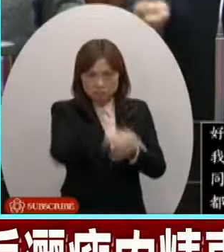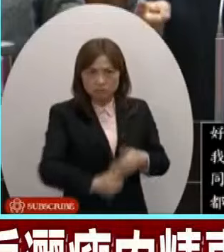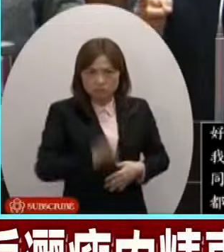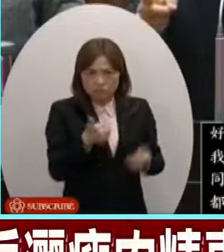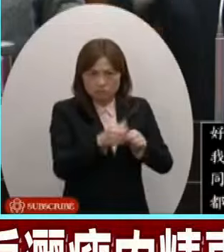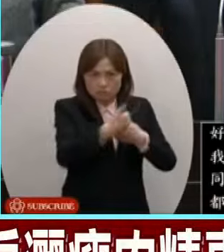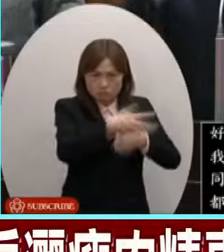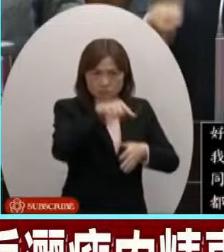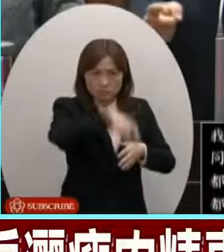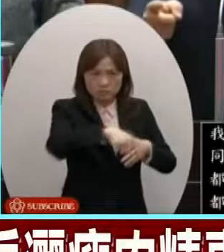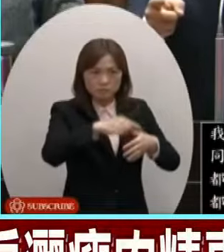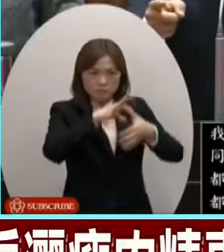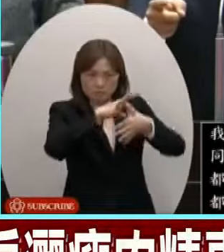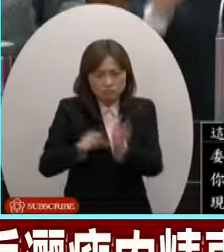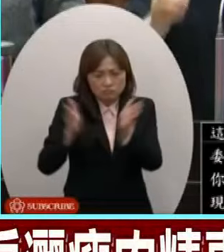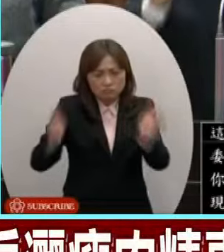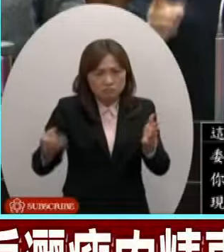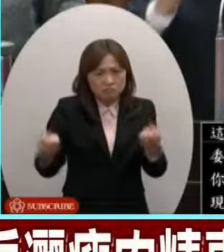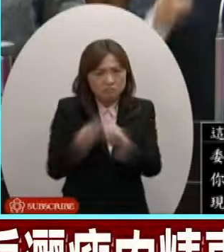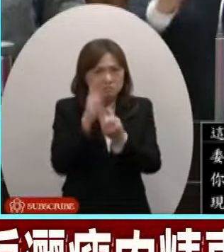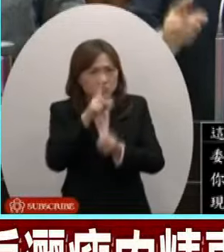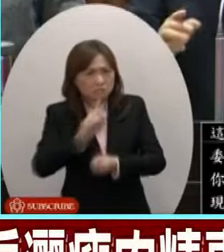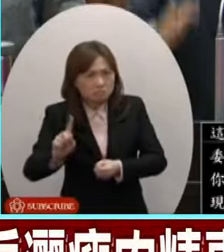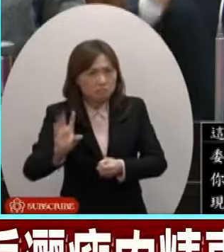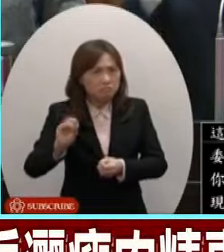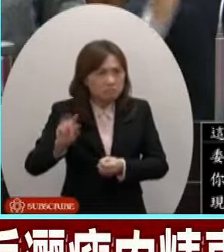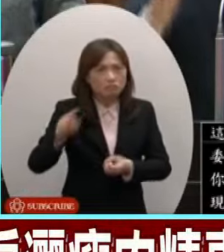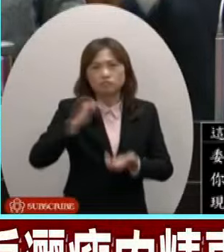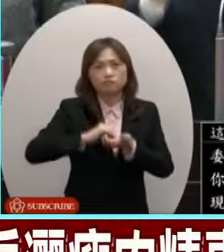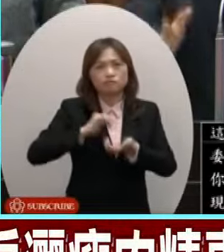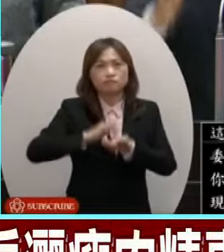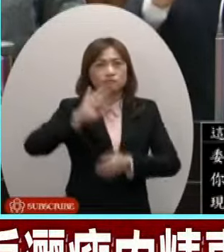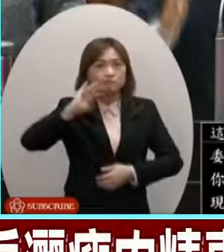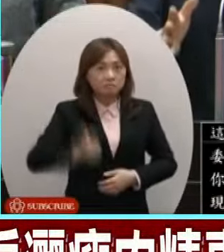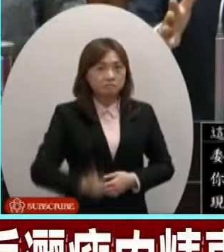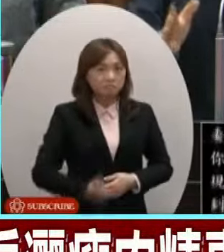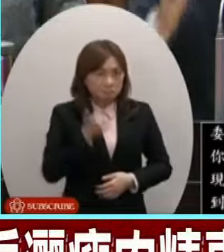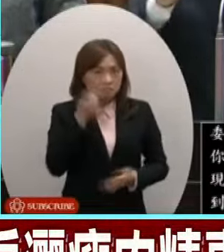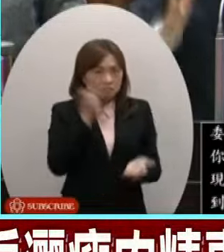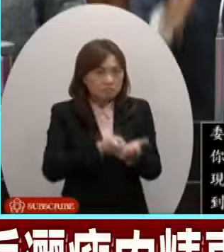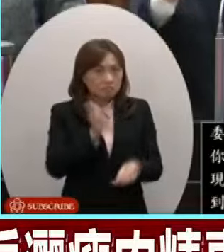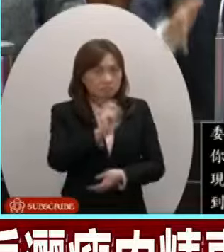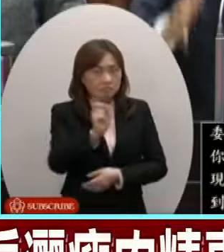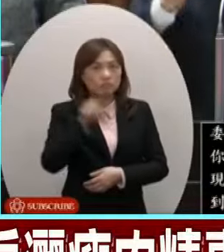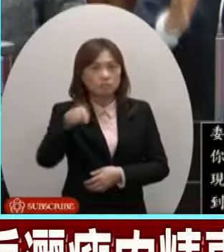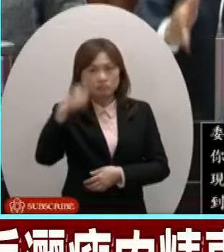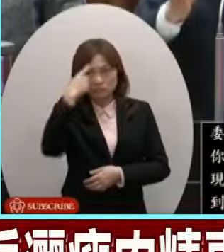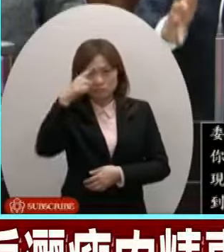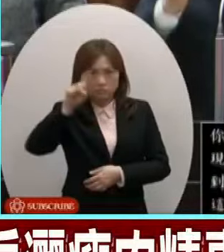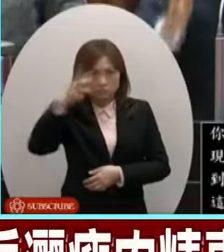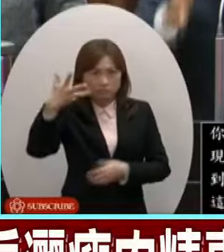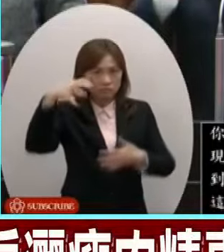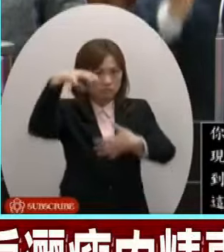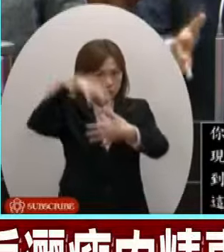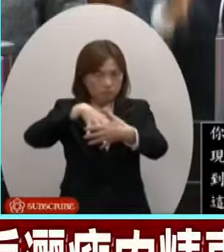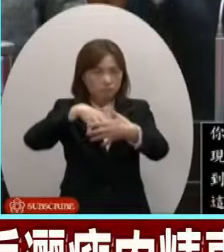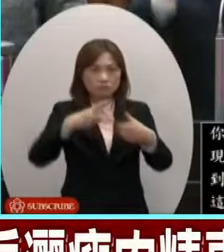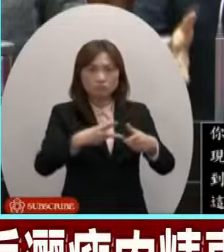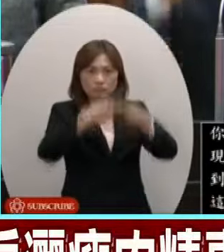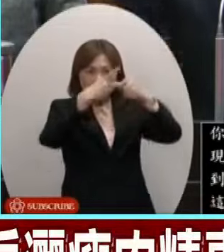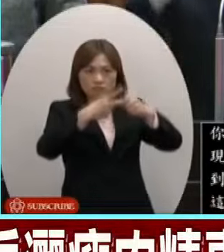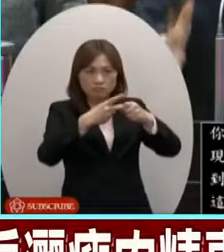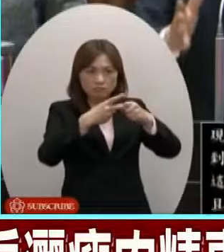问了，请问哪一条法令有这个规定？你要有规定，你要白纸黑字，今天不是陈建仁说了算啊， 对，